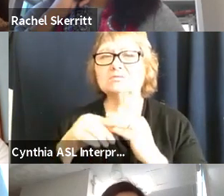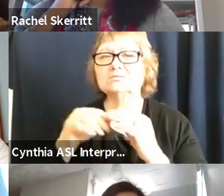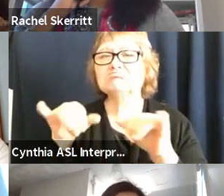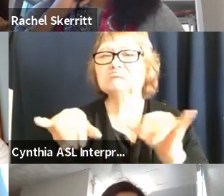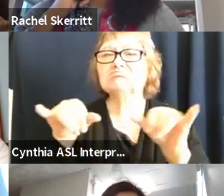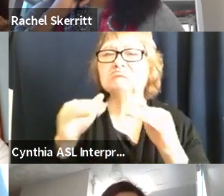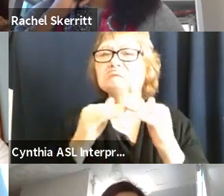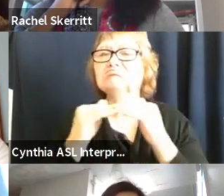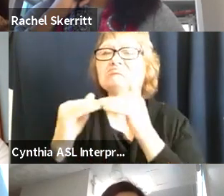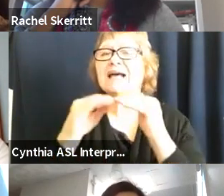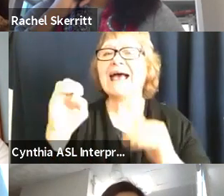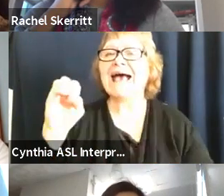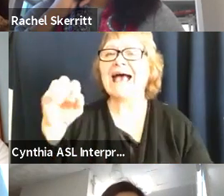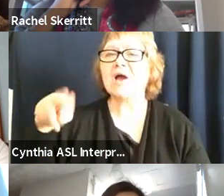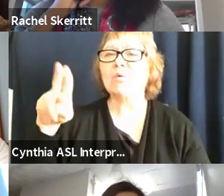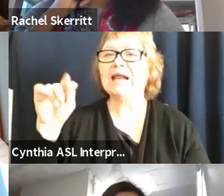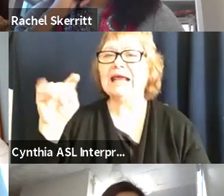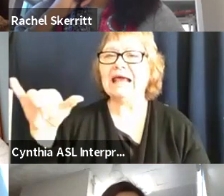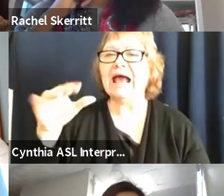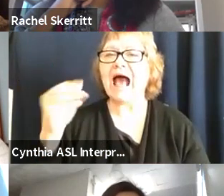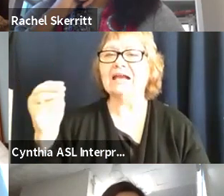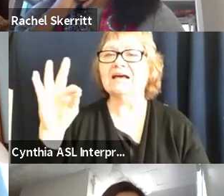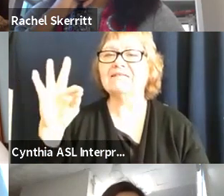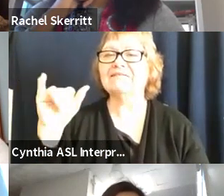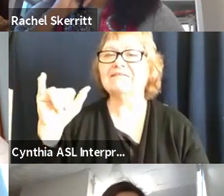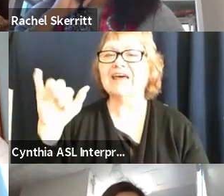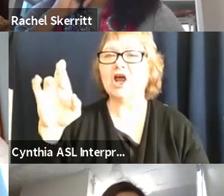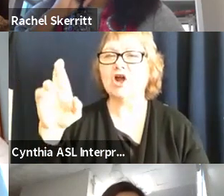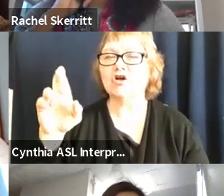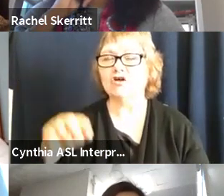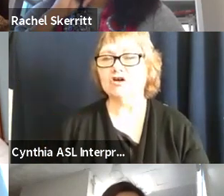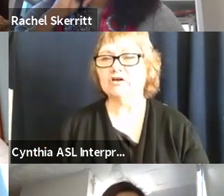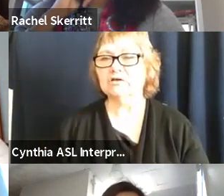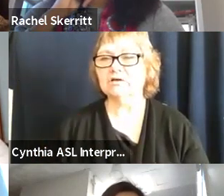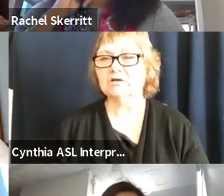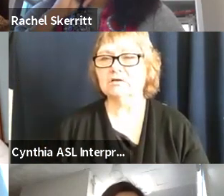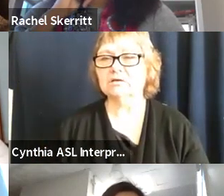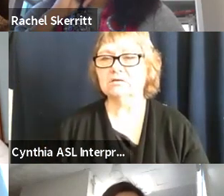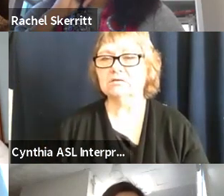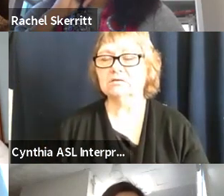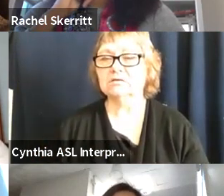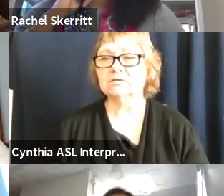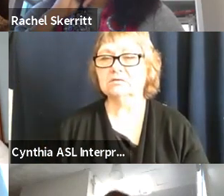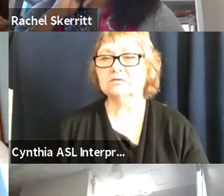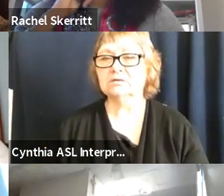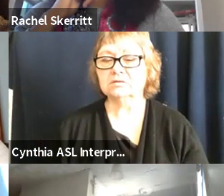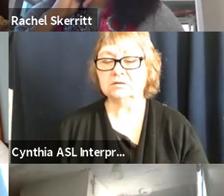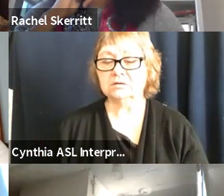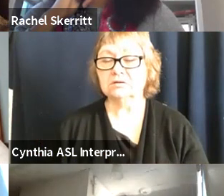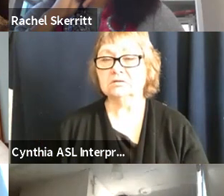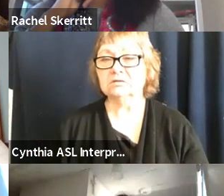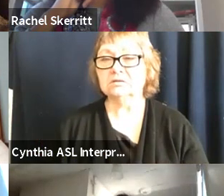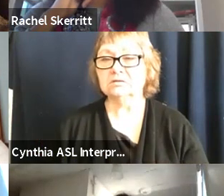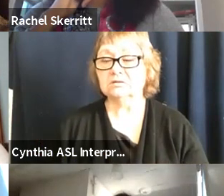對於我是一個亞裔的家庭，我們都很希望在這個國